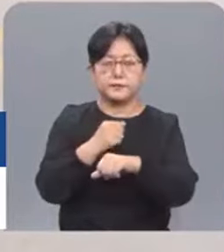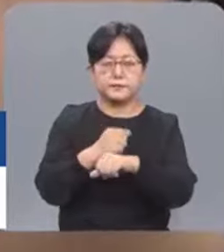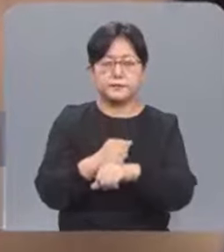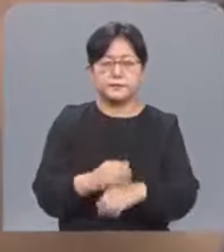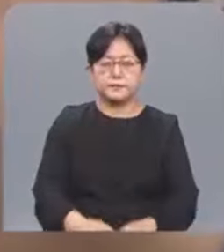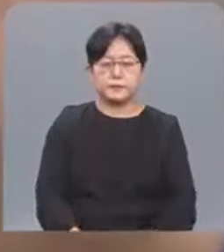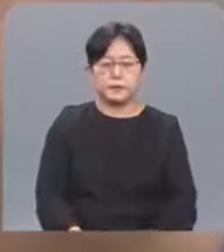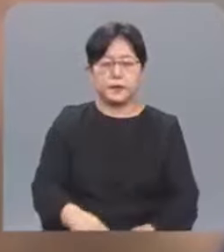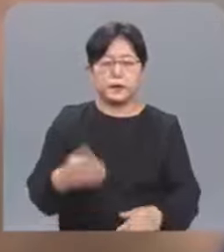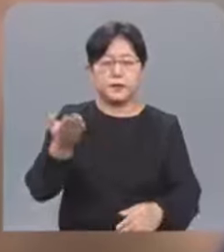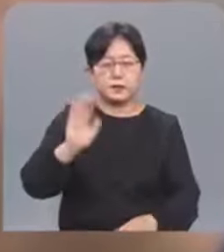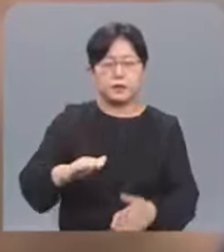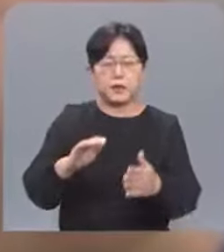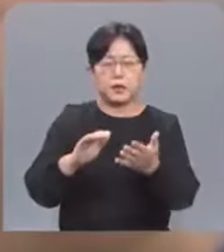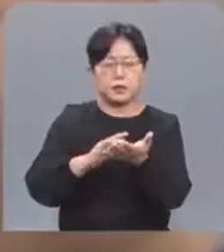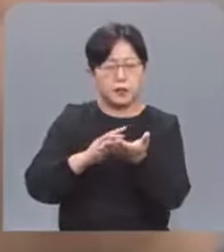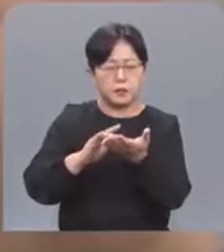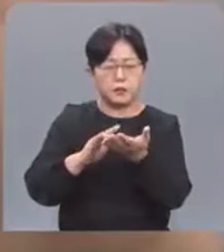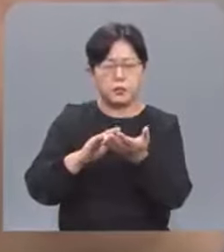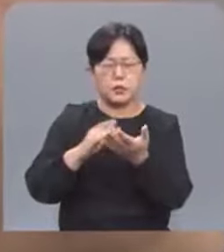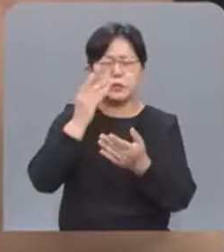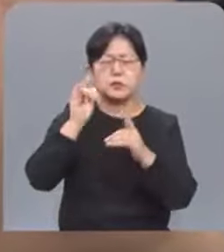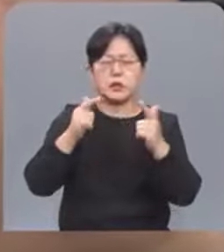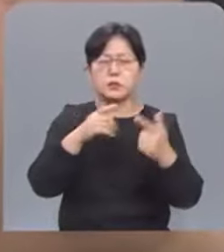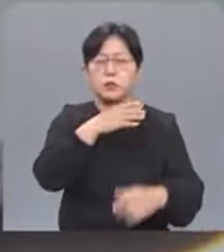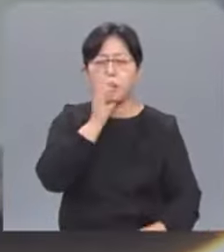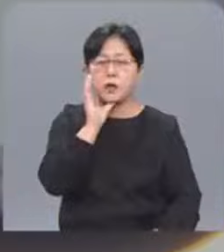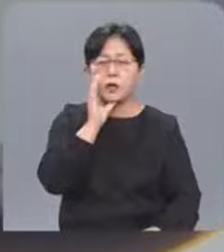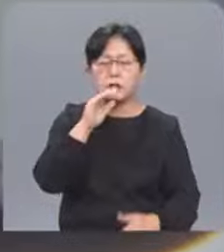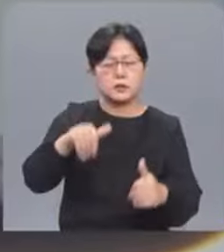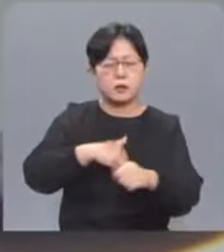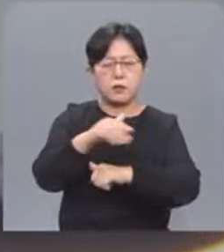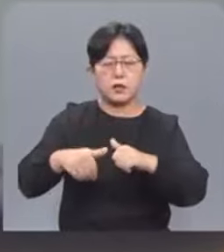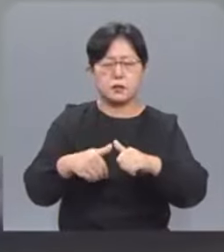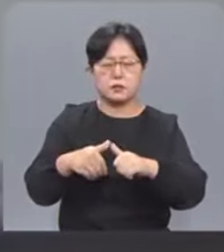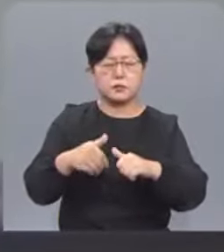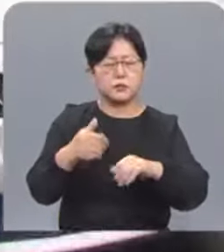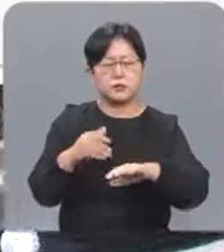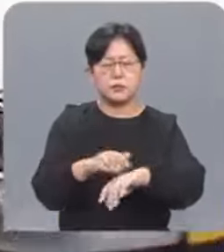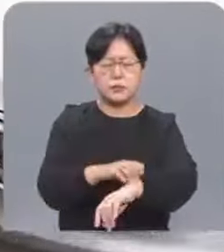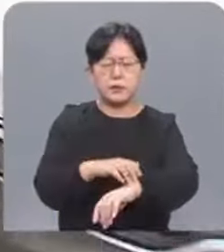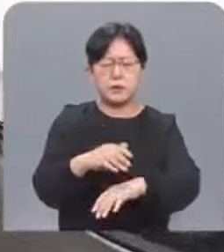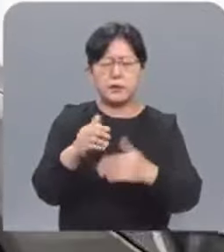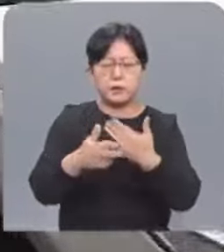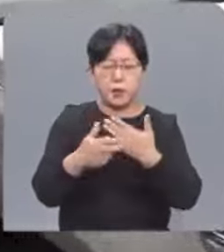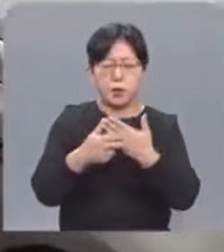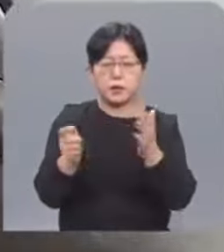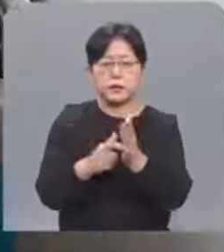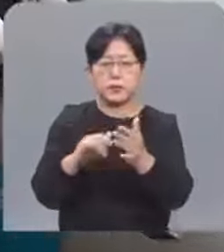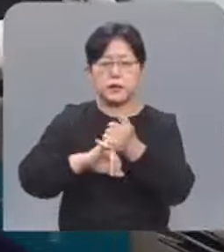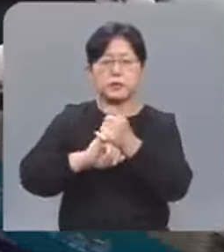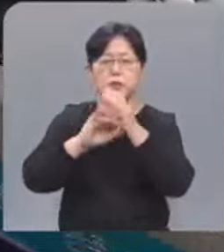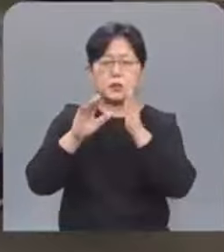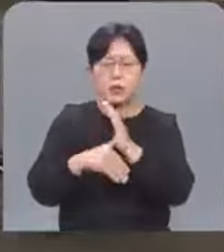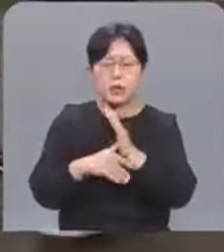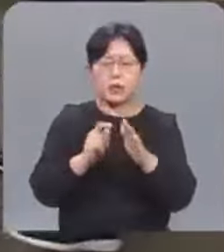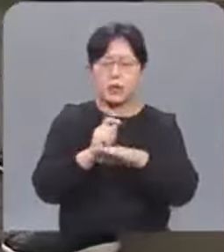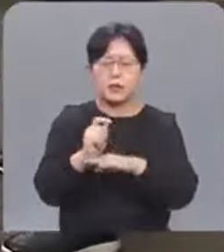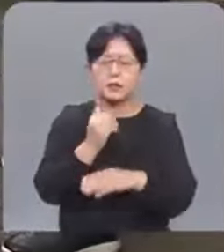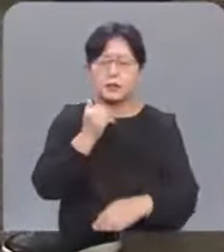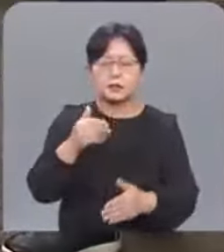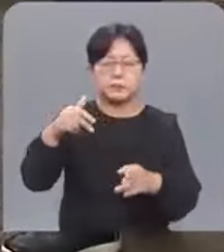같아요. 반면 스마트폰 사용이 서툰 노년층은 사정이 다릅니다. 병원에 가거나 급한 약속이 있을 때 택시를